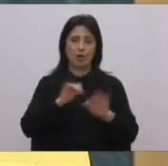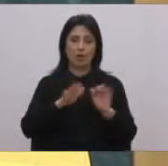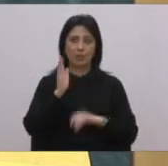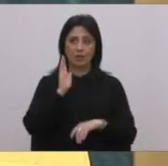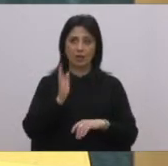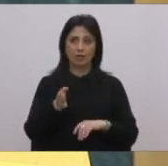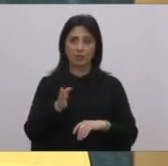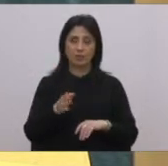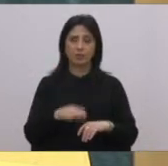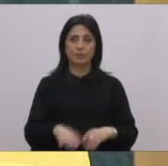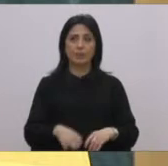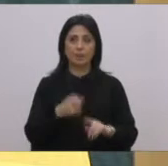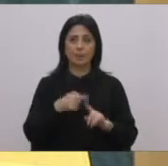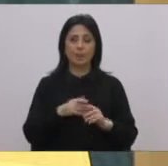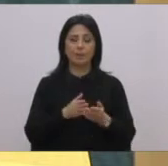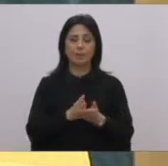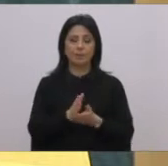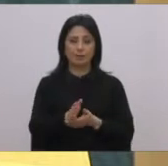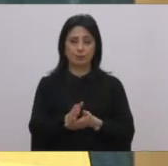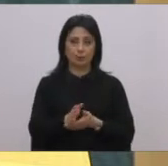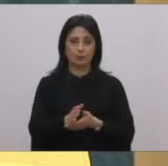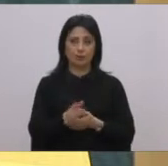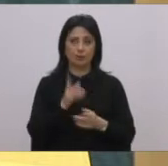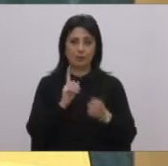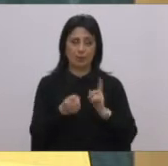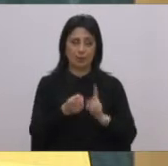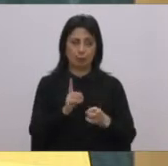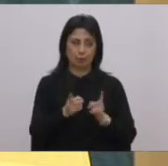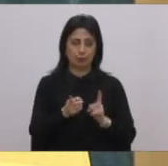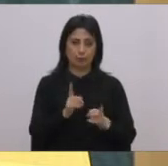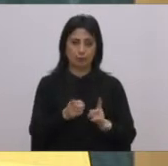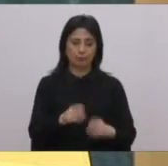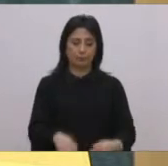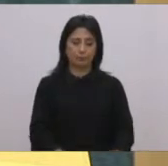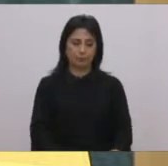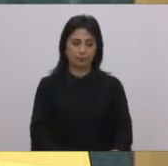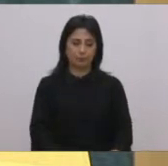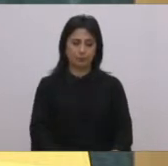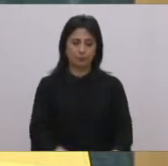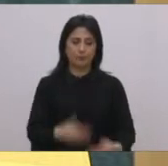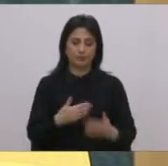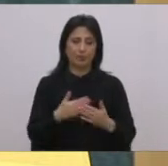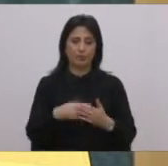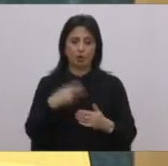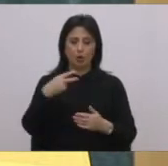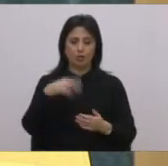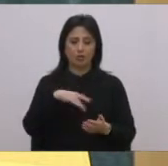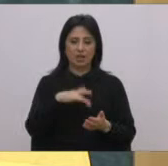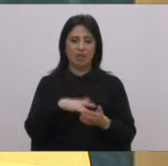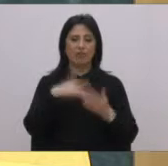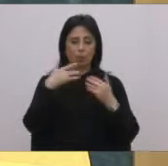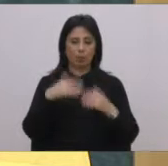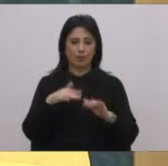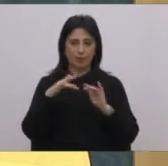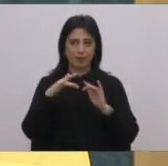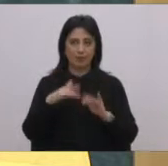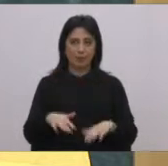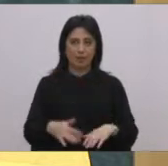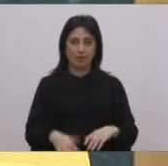იქნება. ამ მიმართულებით რეალურად ასე ვთქვათ 20 ქალაქში უკვე